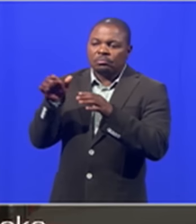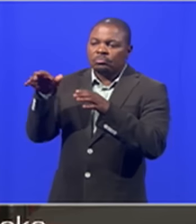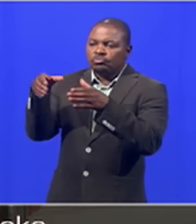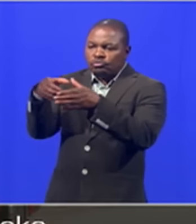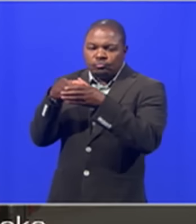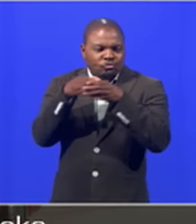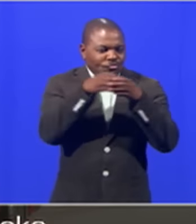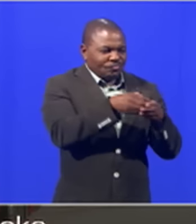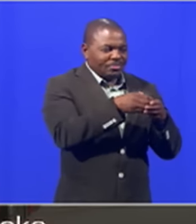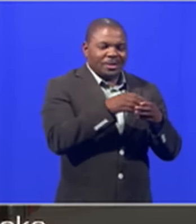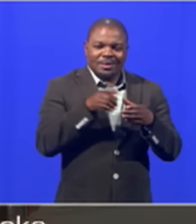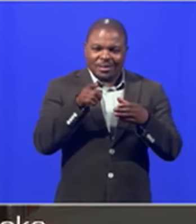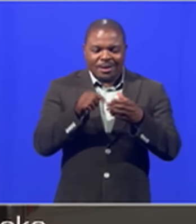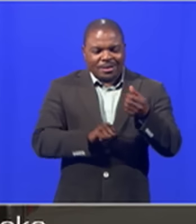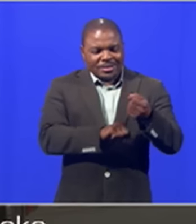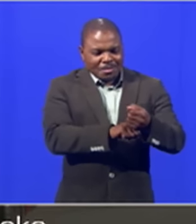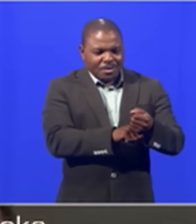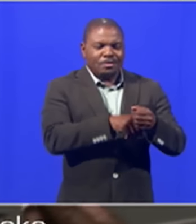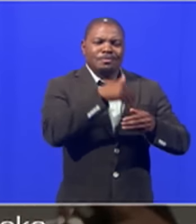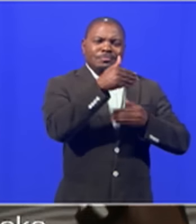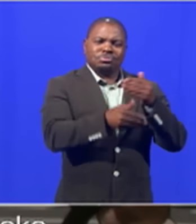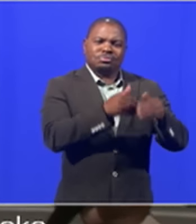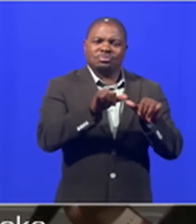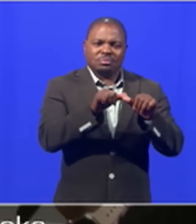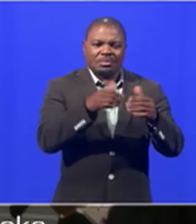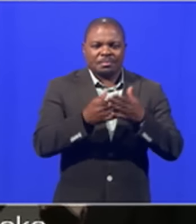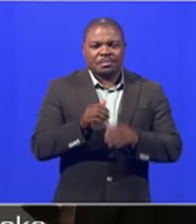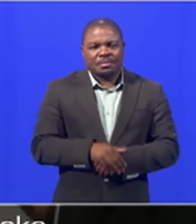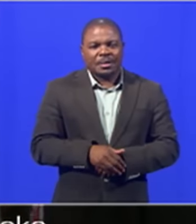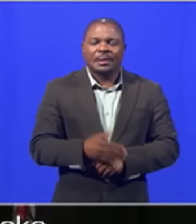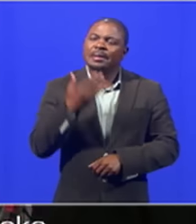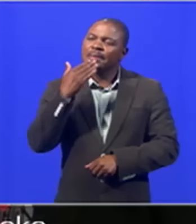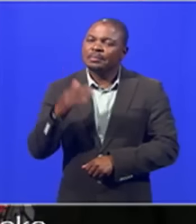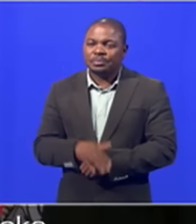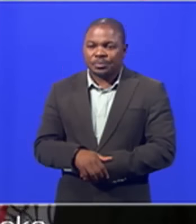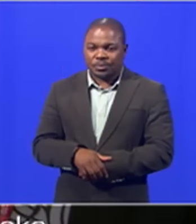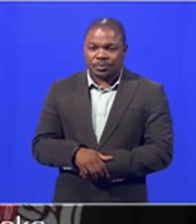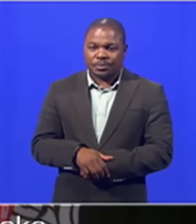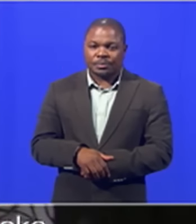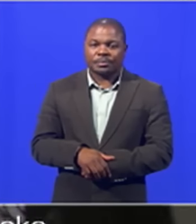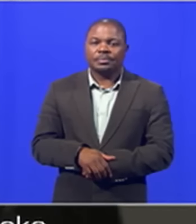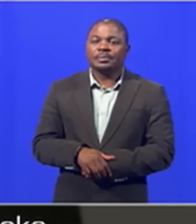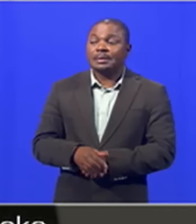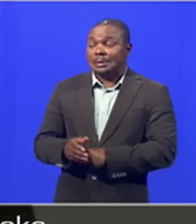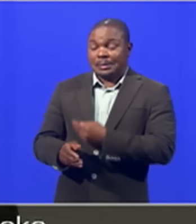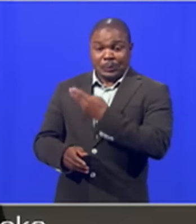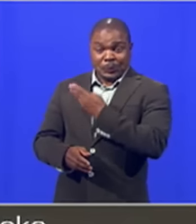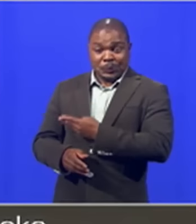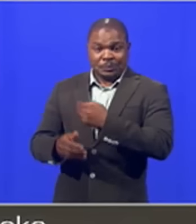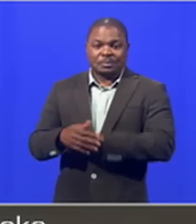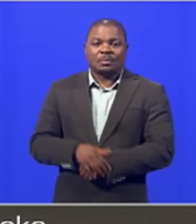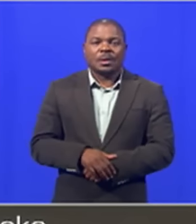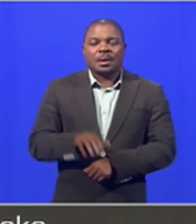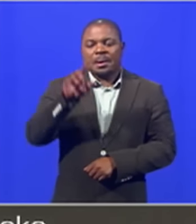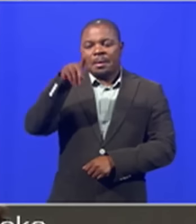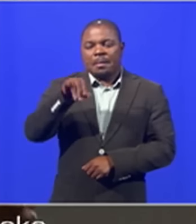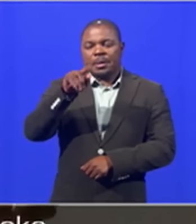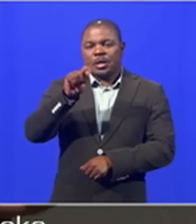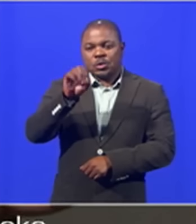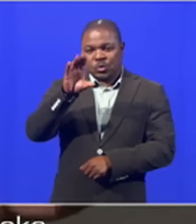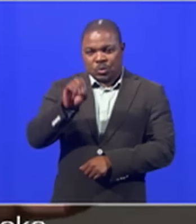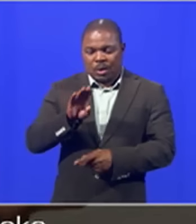go di thusa ka ditlhoko tsa bona. Ra leboga Pitso. Motho wa rona yo e ne e le Pitso Moshe re